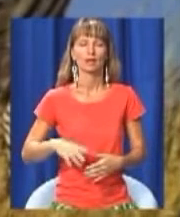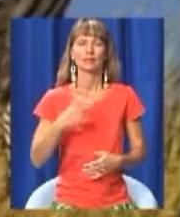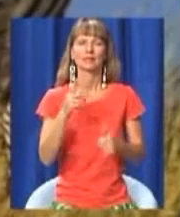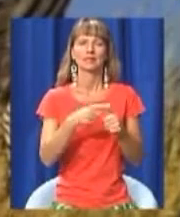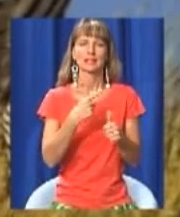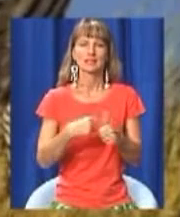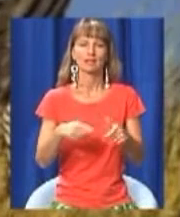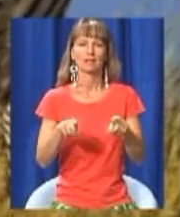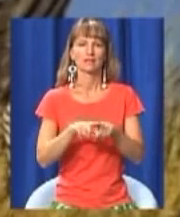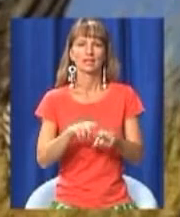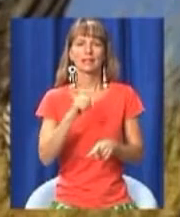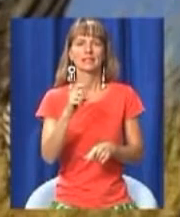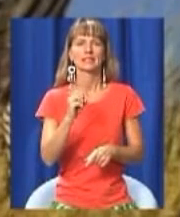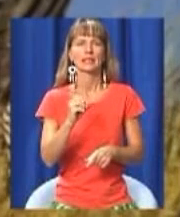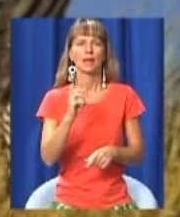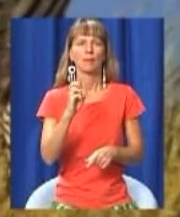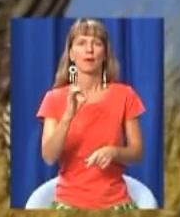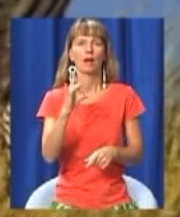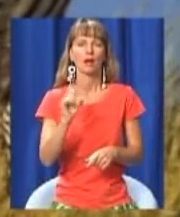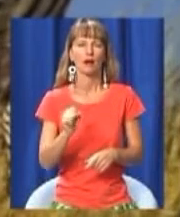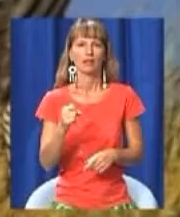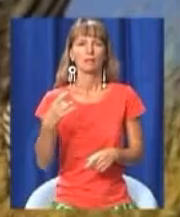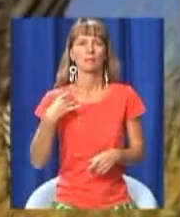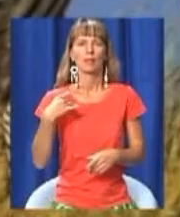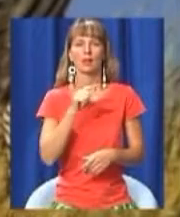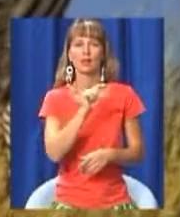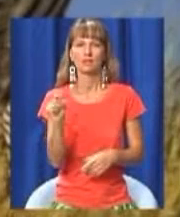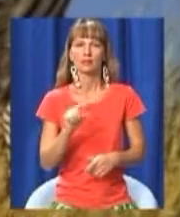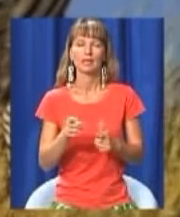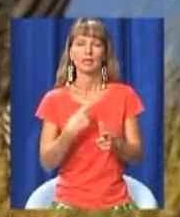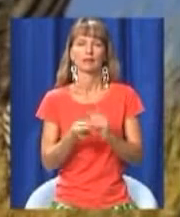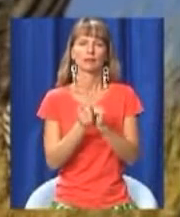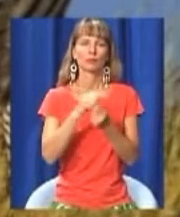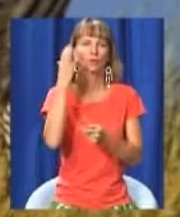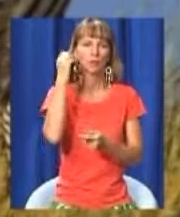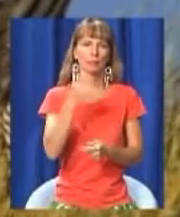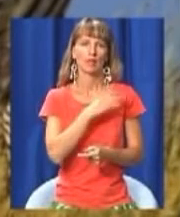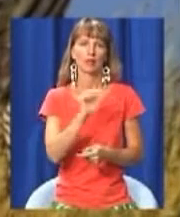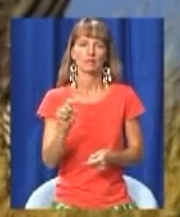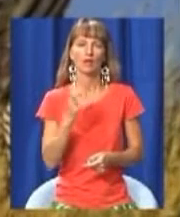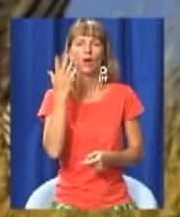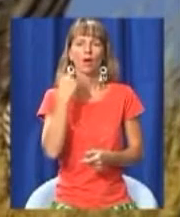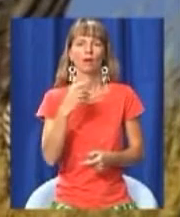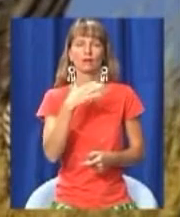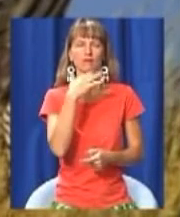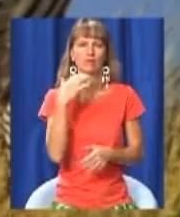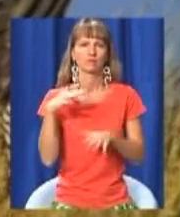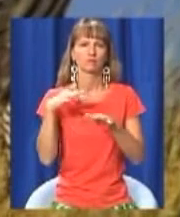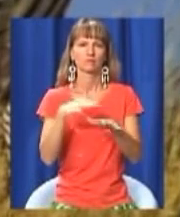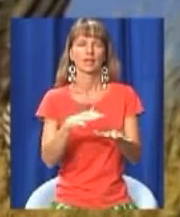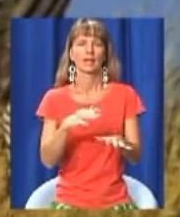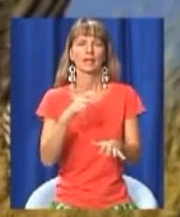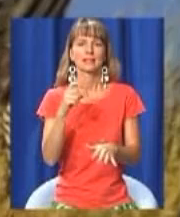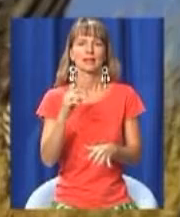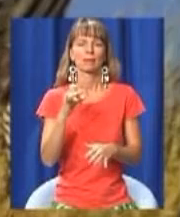зеброю. Білі смужки на чорному тлі потрібні йому для маскування від хижаків. Коли стадо зебри біжить саванною, лев